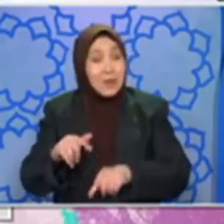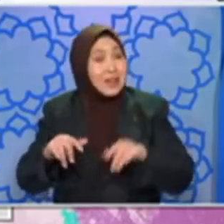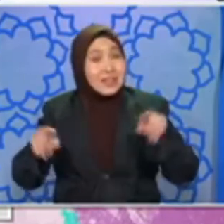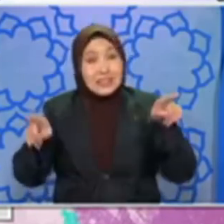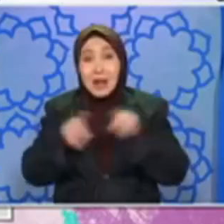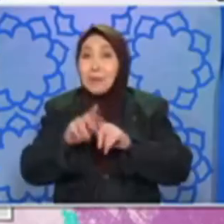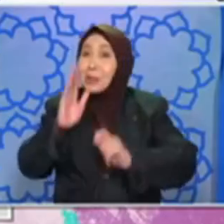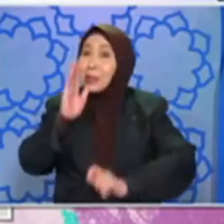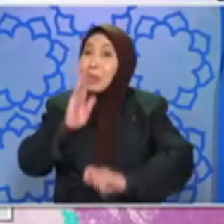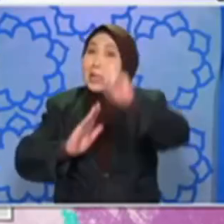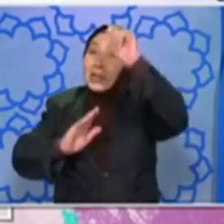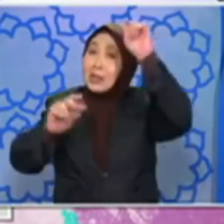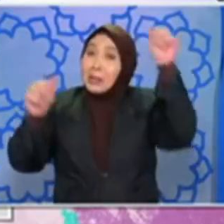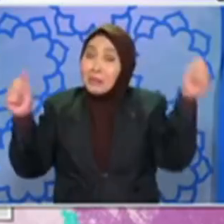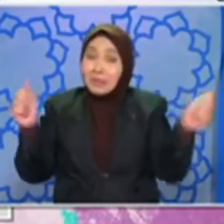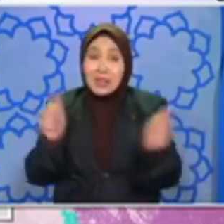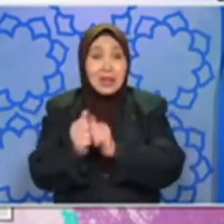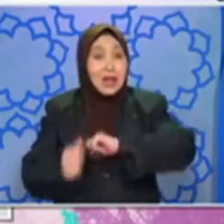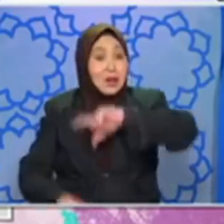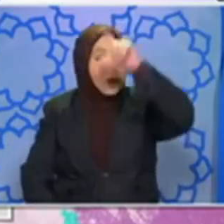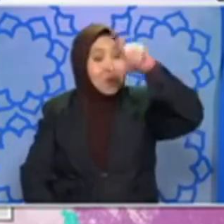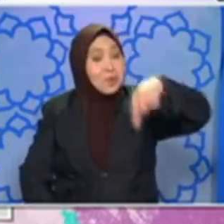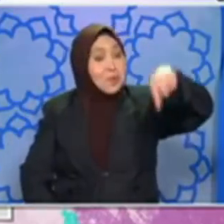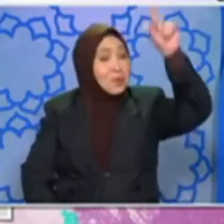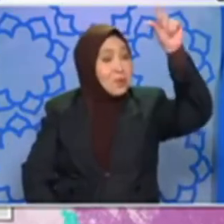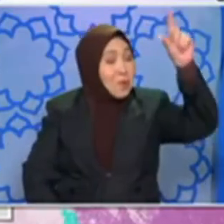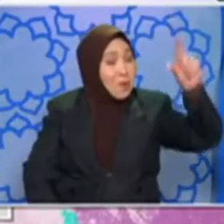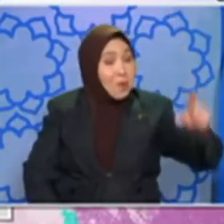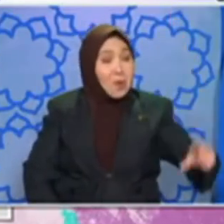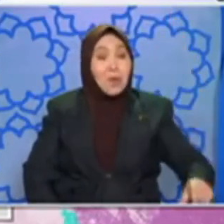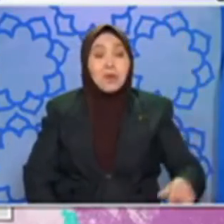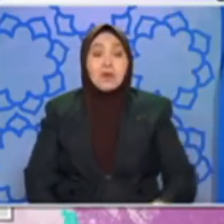تبلغ الجبال طولا